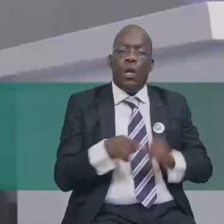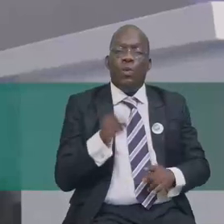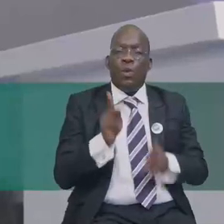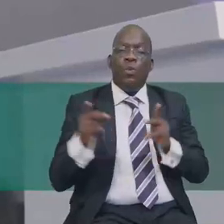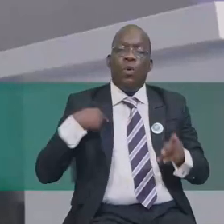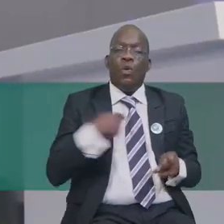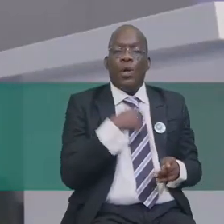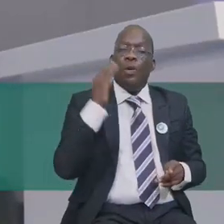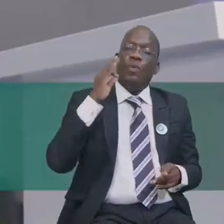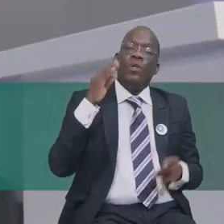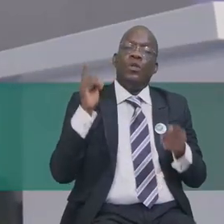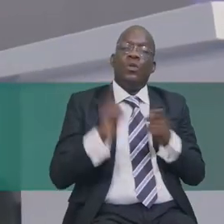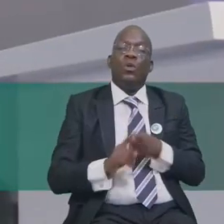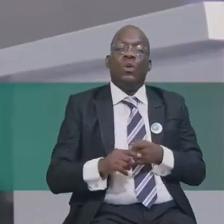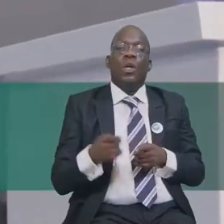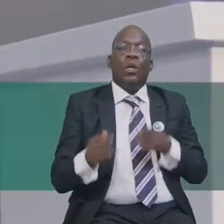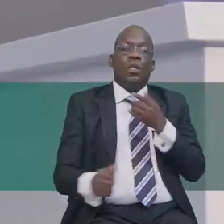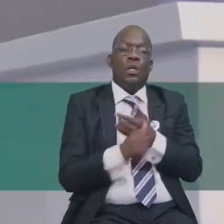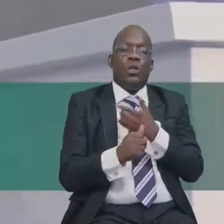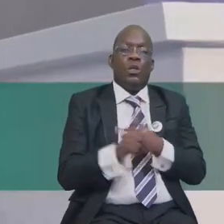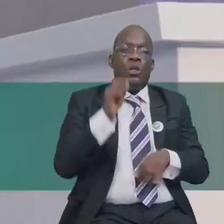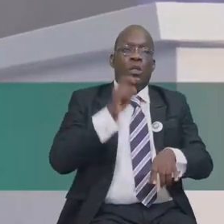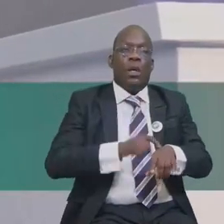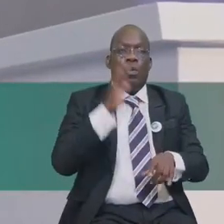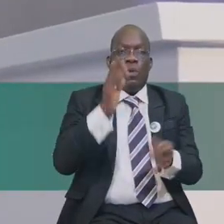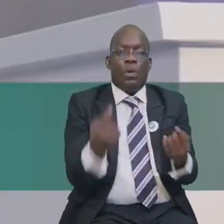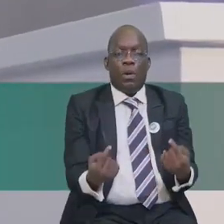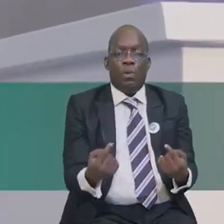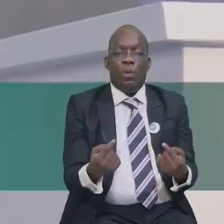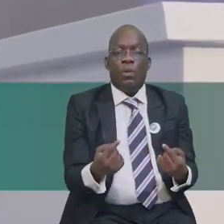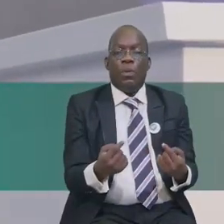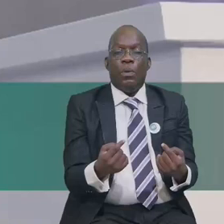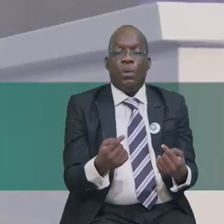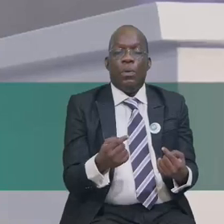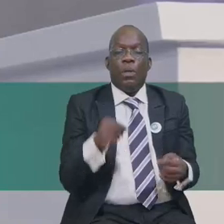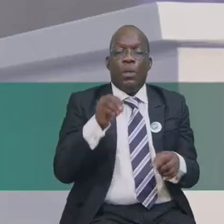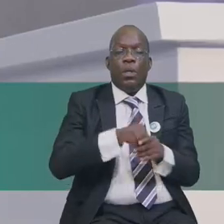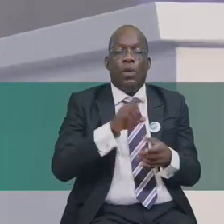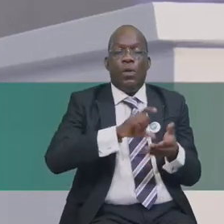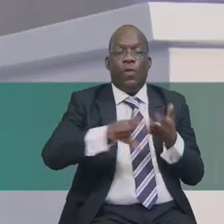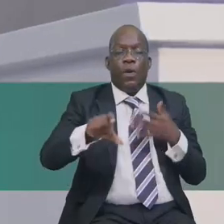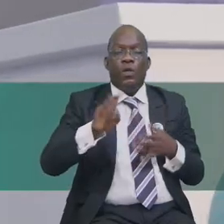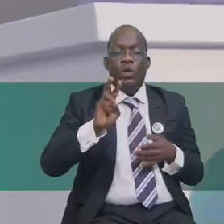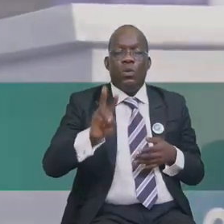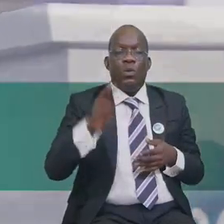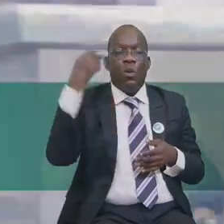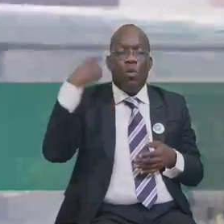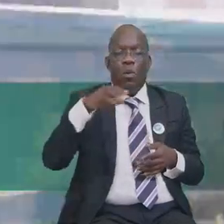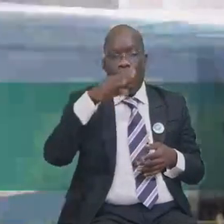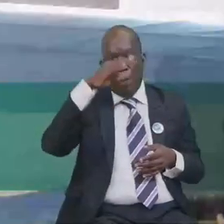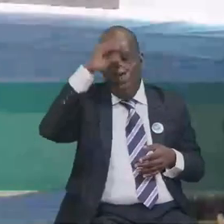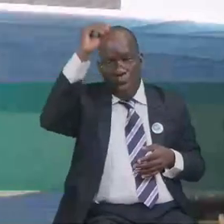parole, aidez, il y aura des temps difficiles. Aidez, verset 2, car les hommes